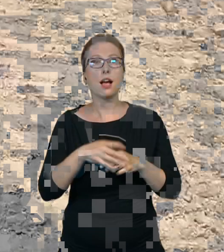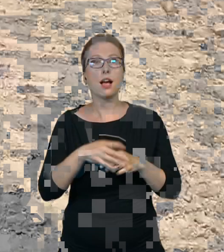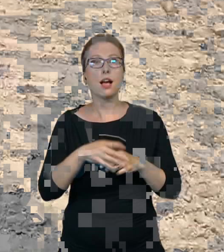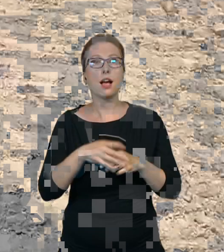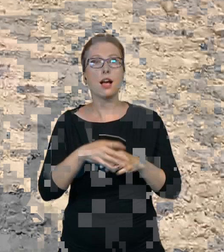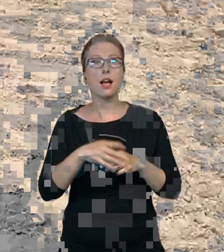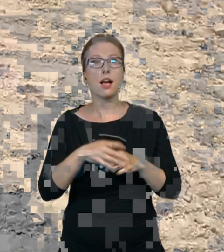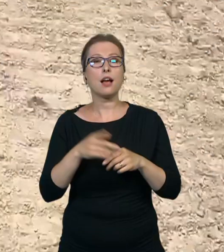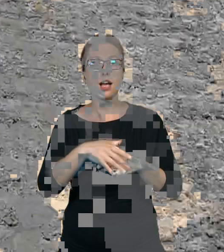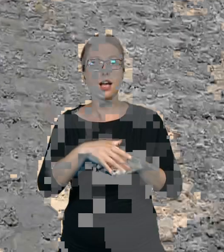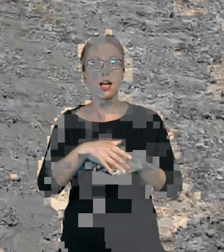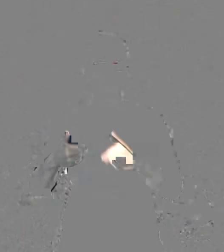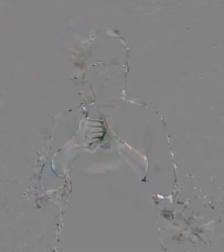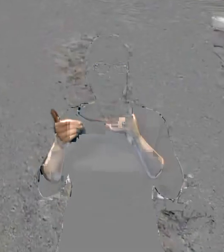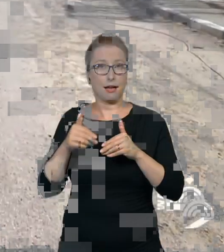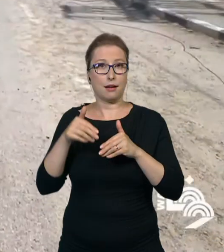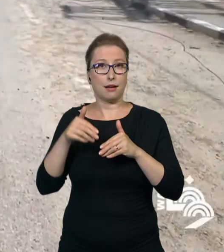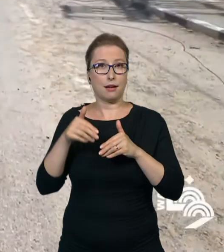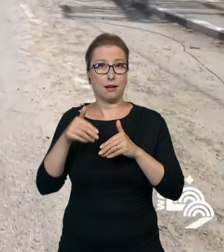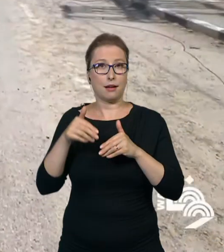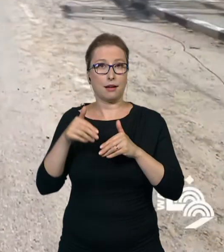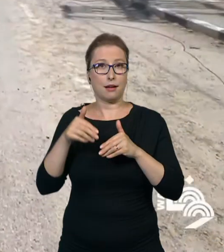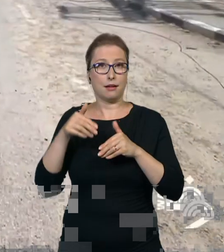...vyzvala... ...město opustil...